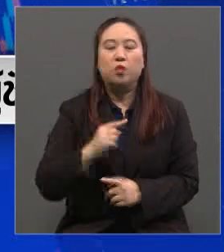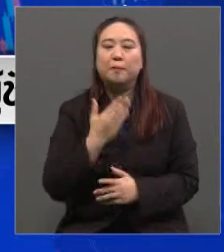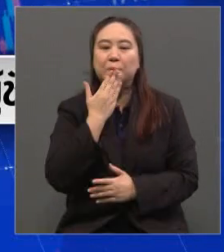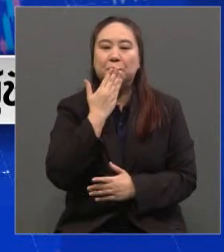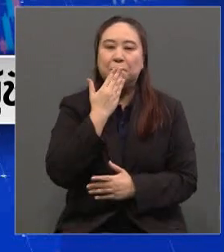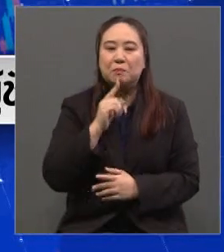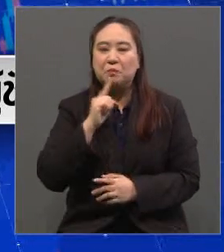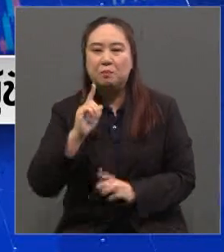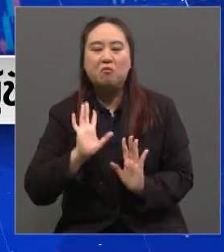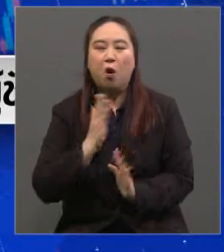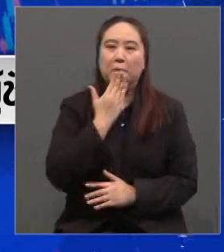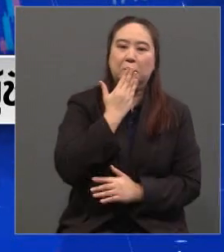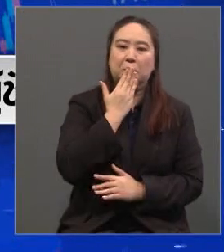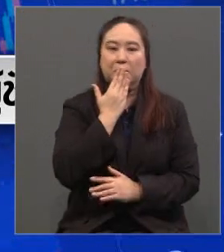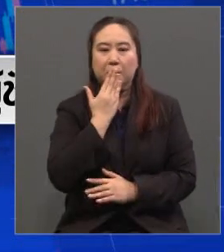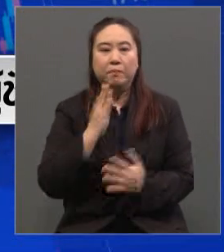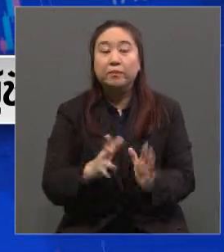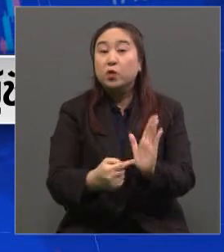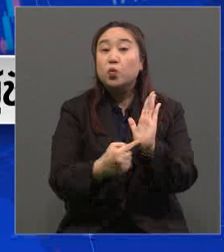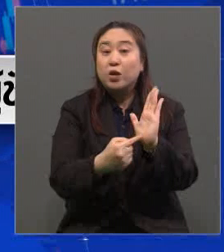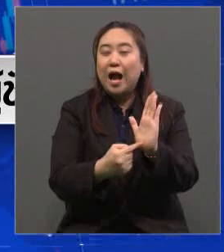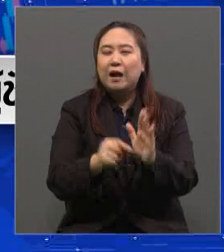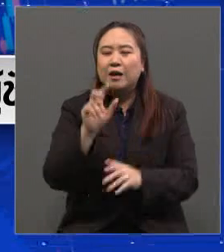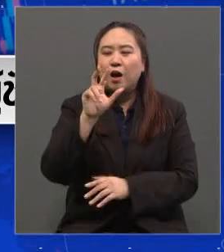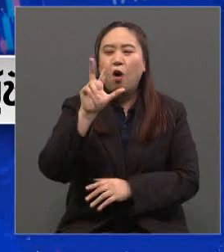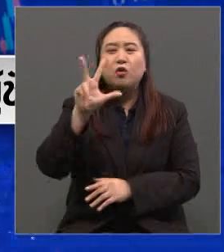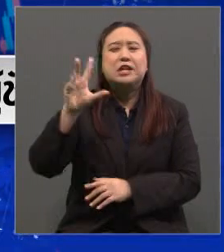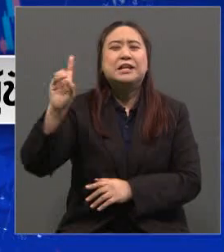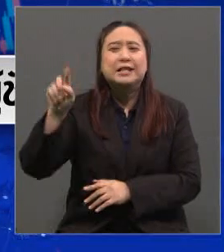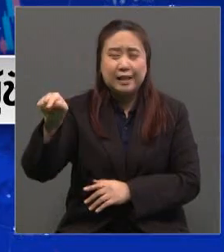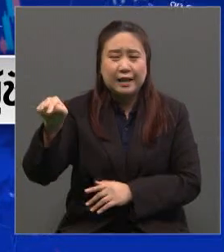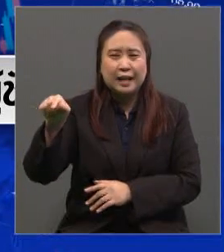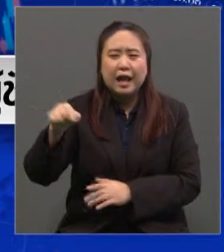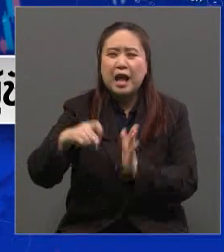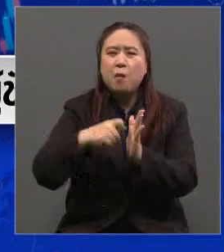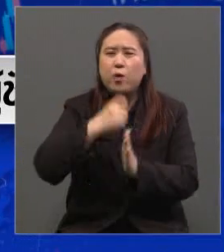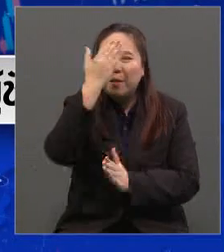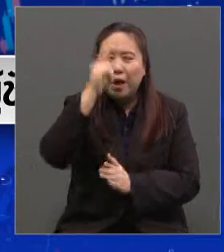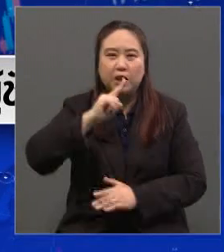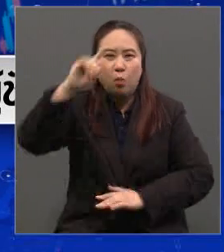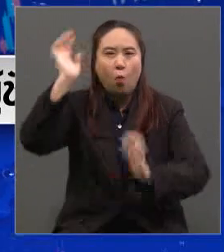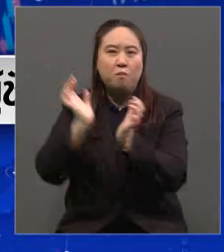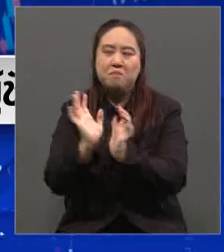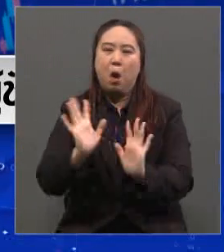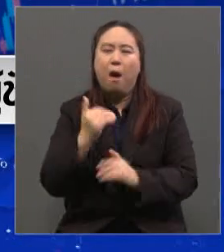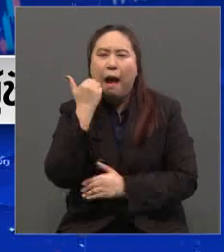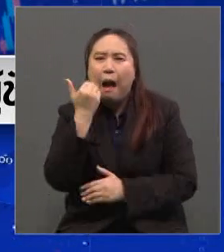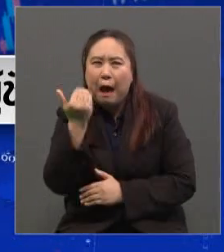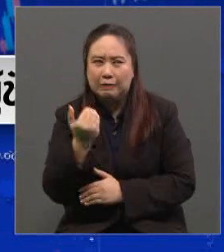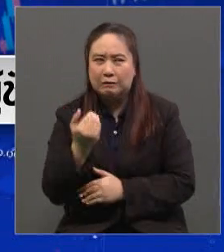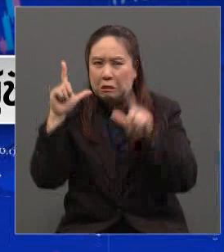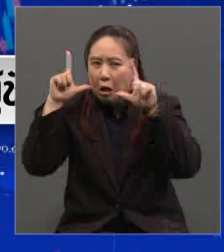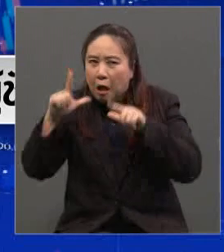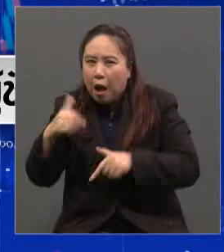นะฮะเขาบอกว่าอย่างในคดีแชร์ Forex 3D เป็นต้นเนี่ยนะครับเหตุผลเพราะอายกลัวเสียชื่อเสียงกลัวคนอื่น